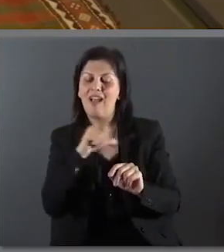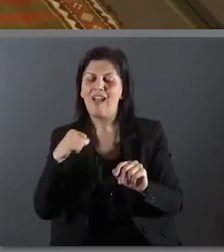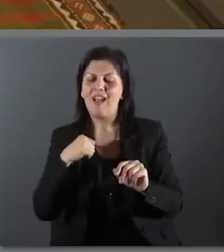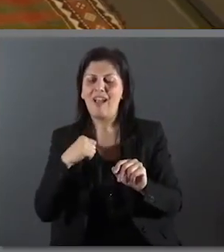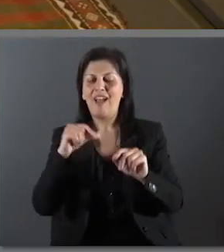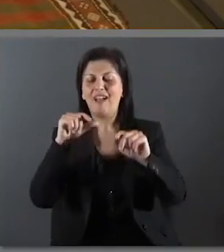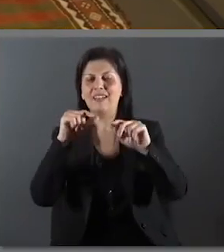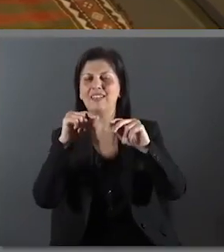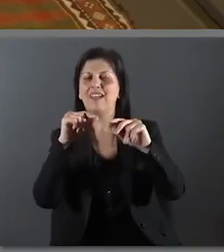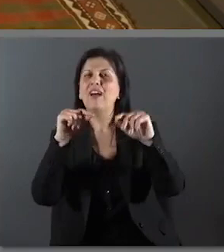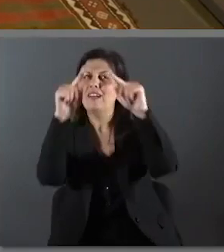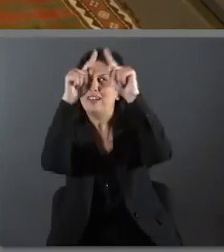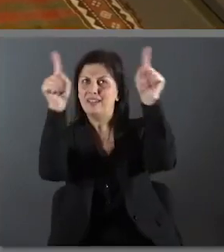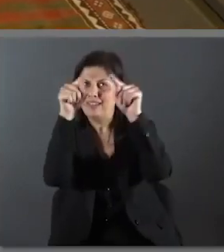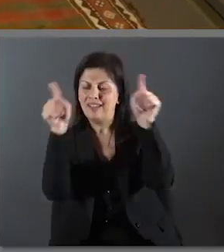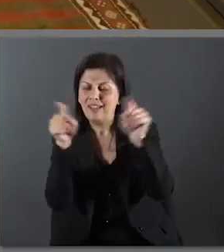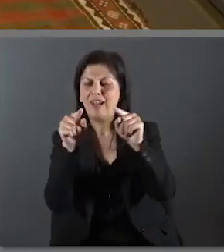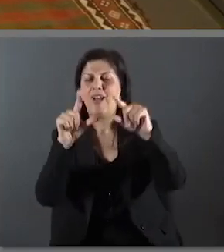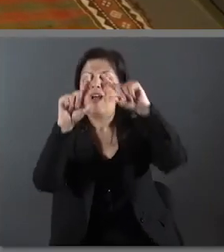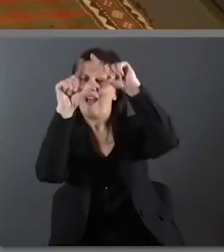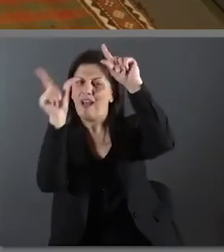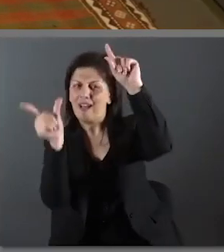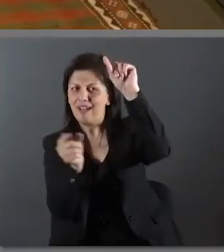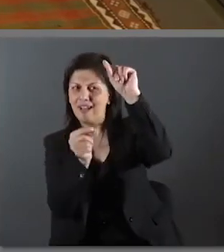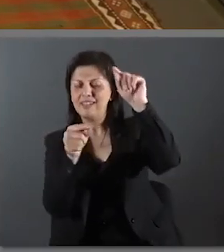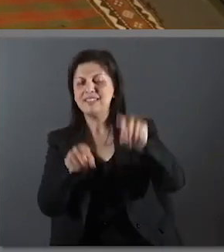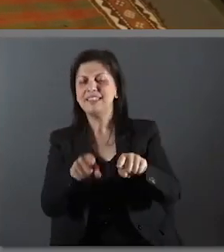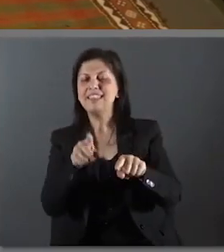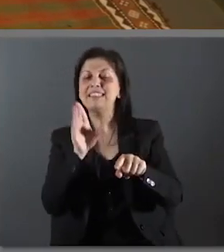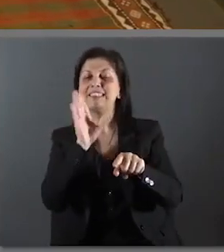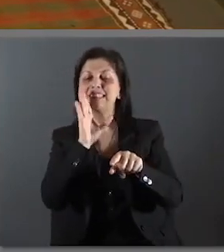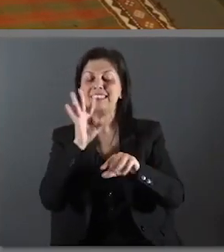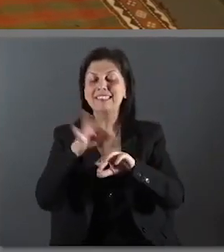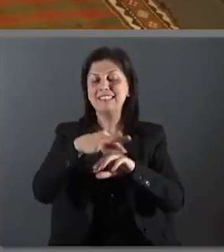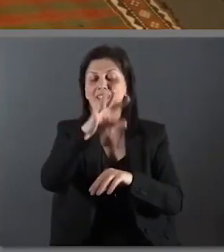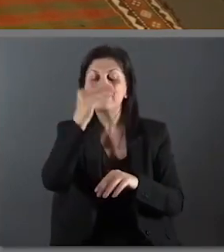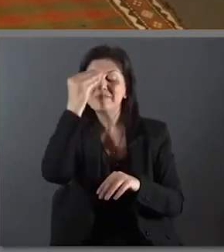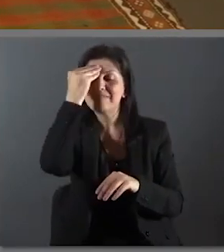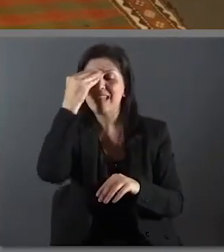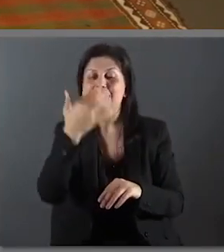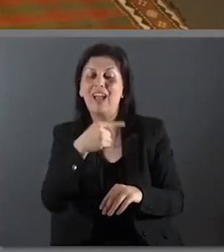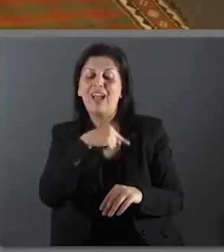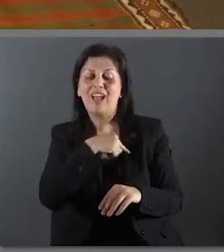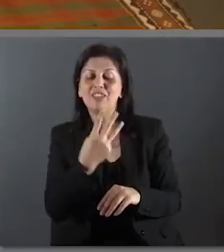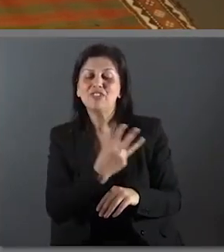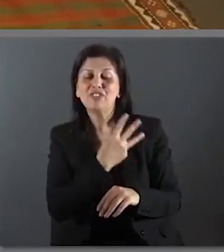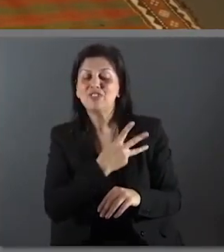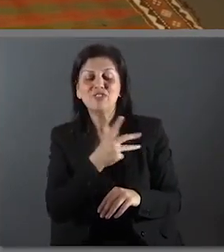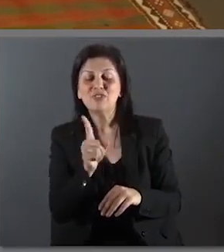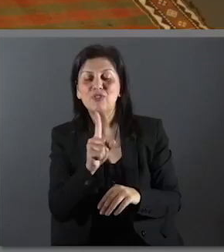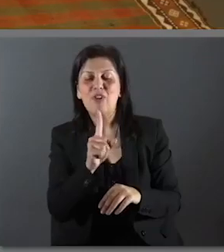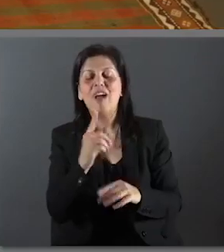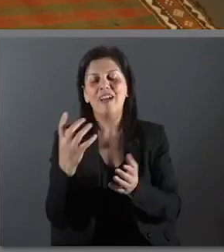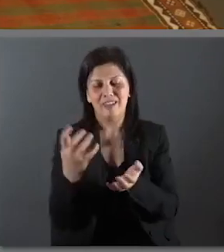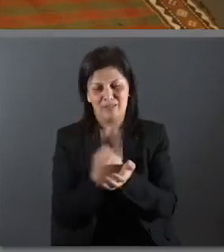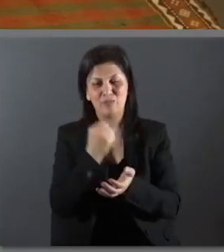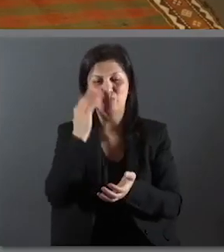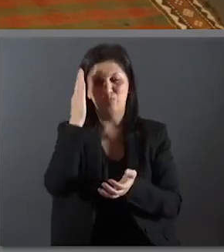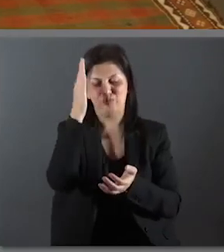müddətdə şəddə ayı, ulduzu, səmanı görürdü və bu minvalla qız gəlinlərin ürəyində tutduğu arzusu çin